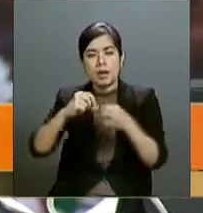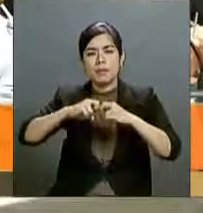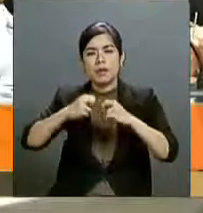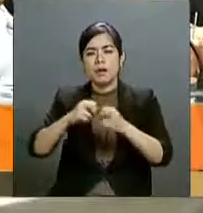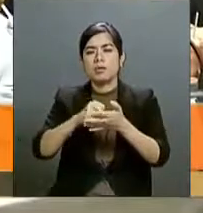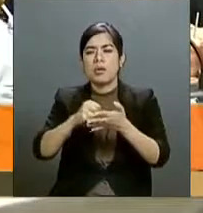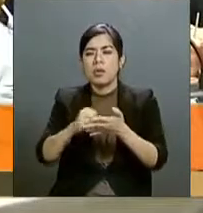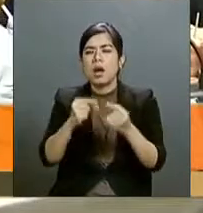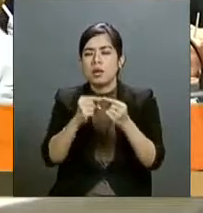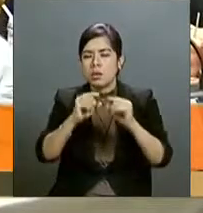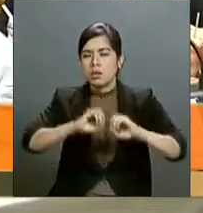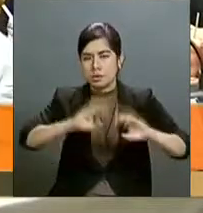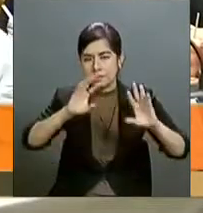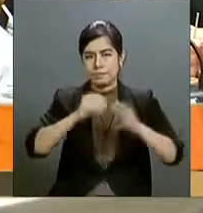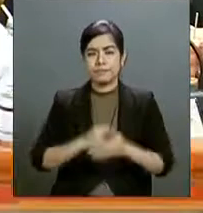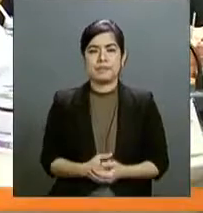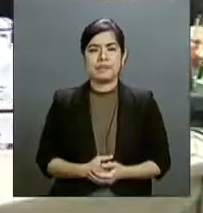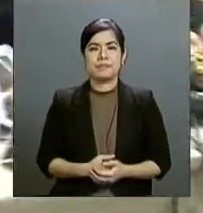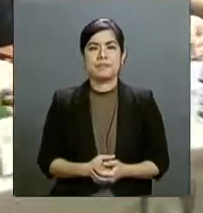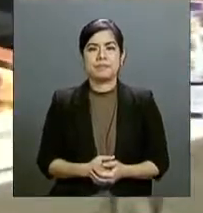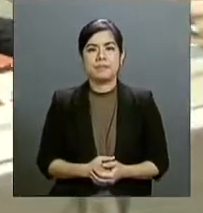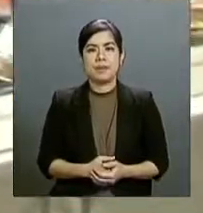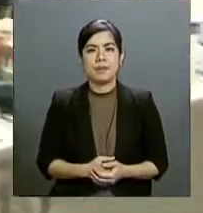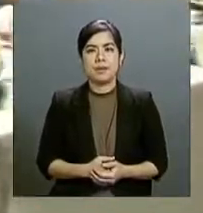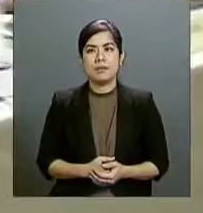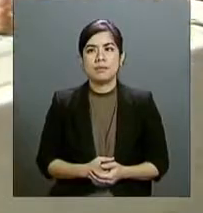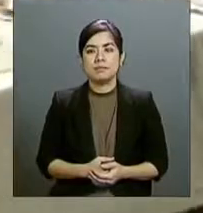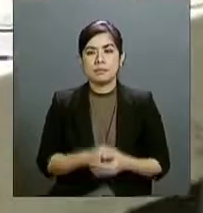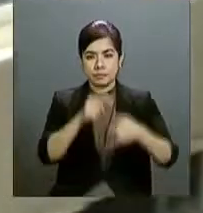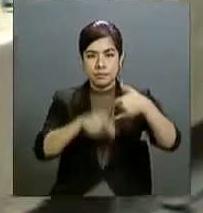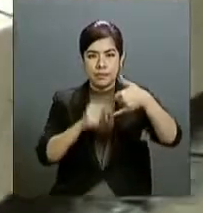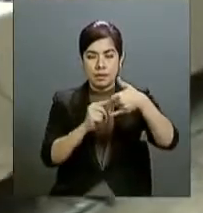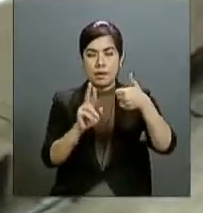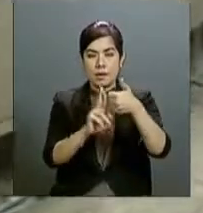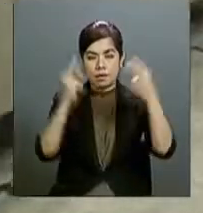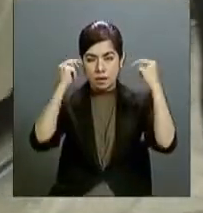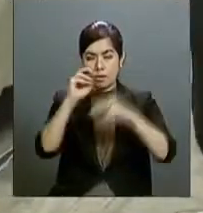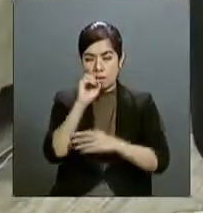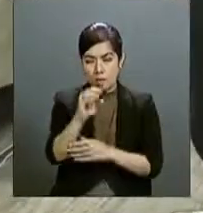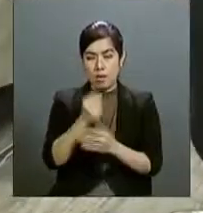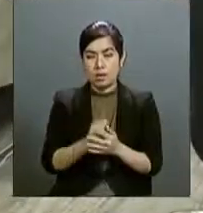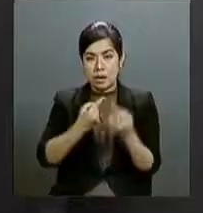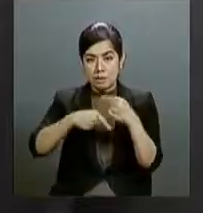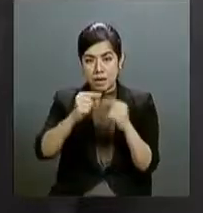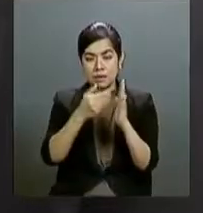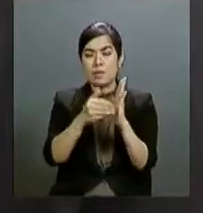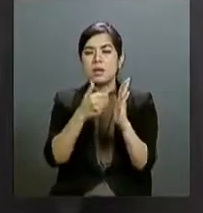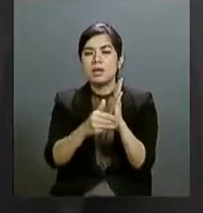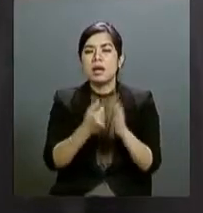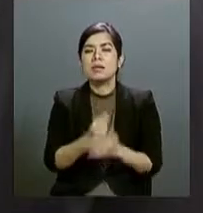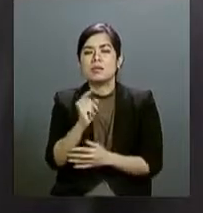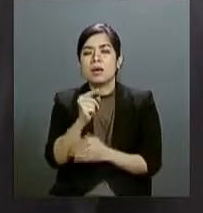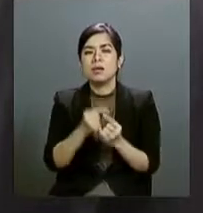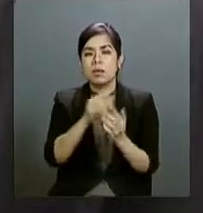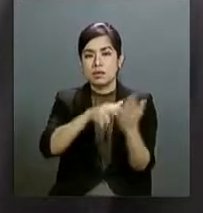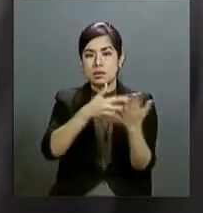เป็นรายกรณีไปค่ะขณะที่พลเอกประวิตรวงษ์สุวรรณยืนยันถึงการลงพื้นที่ภาคอีสานตอนล่างนะคะเป็นการเดินหน้าใน